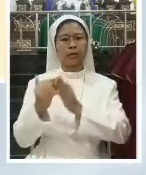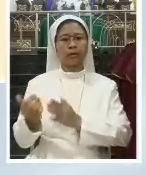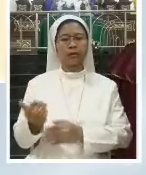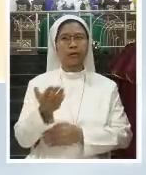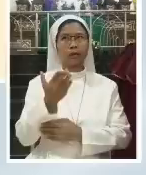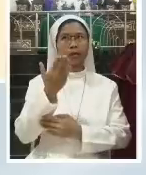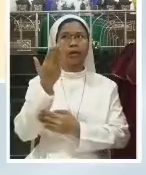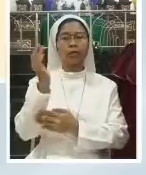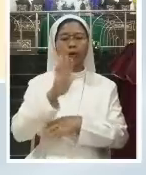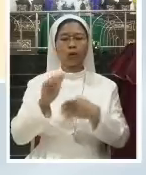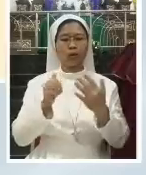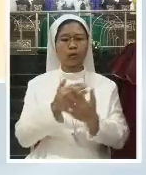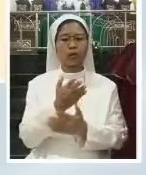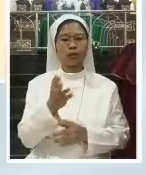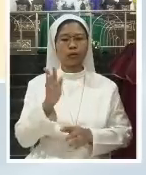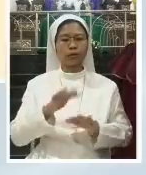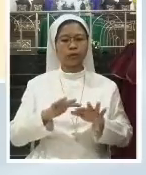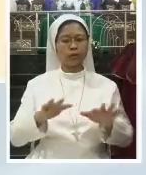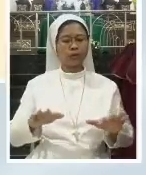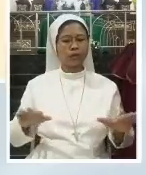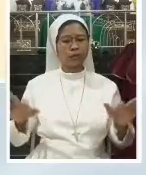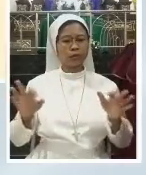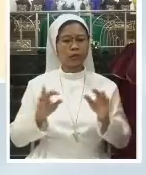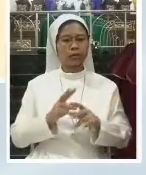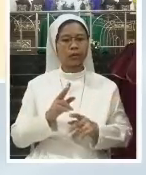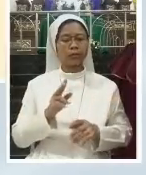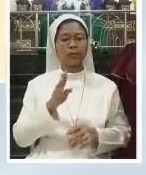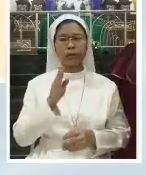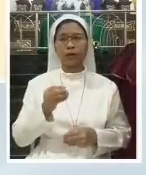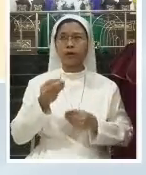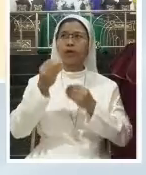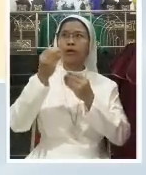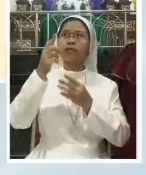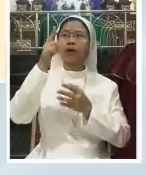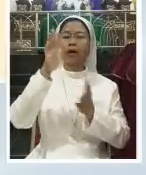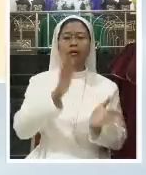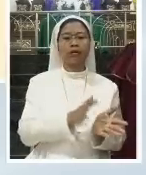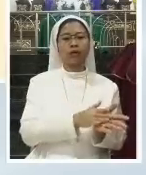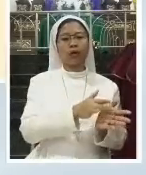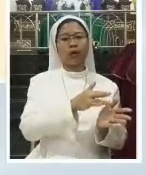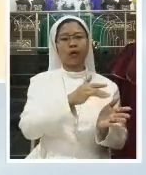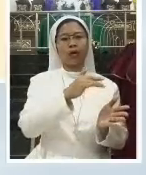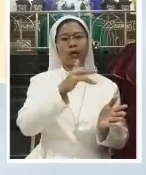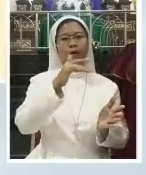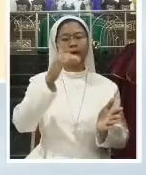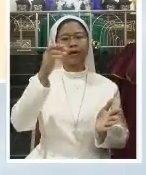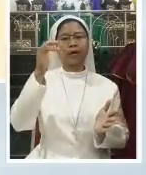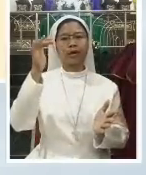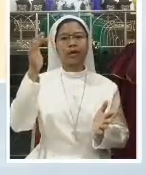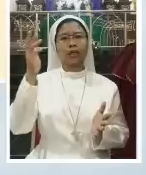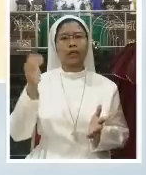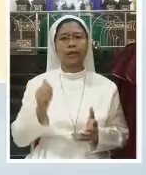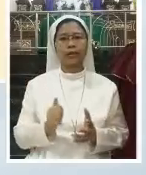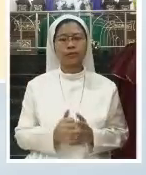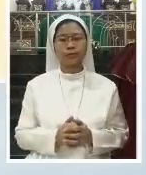gabos na kapag arakihan ni Jacob, magpamuraway sa iya.